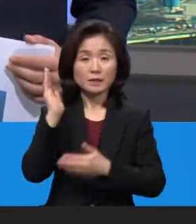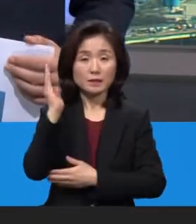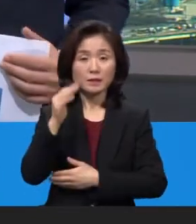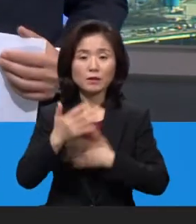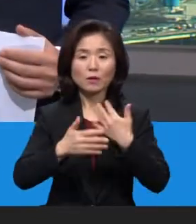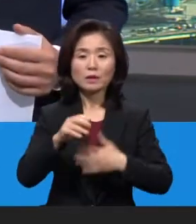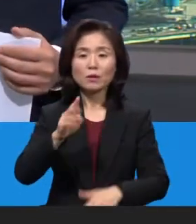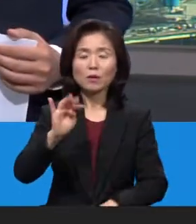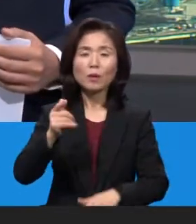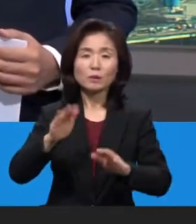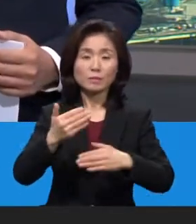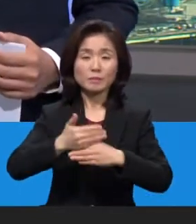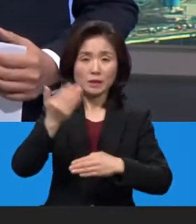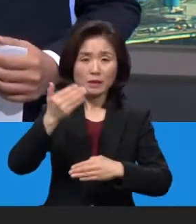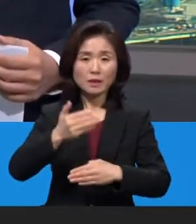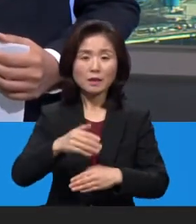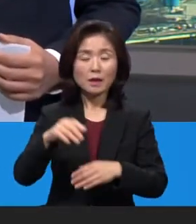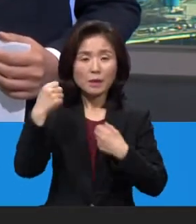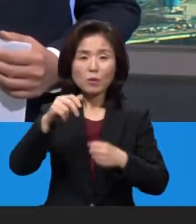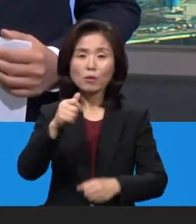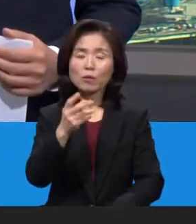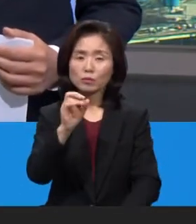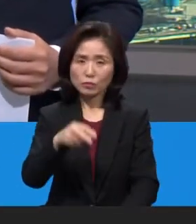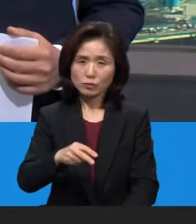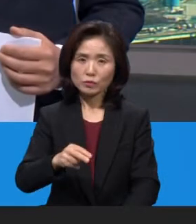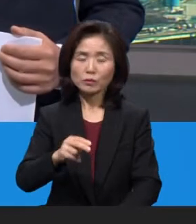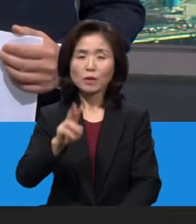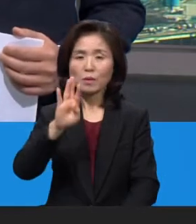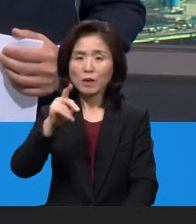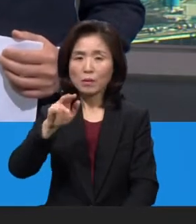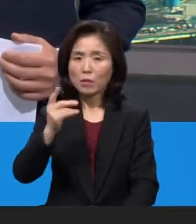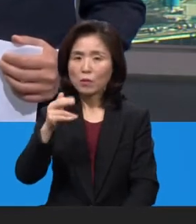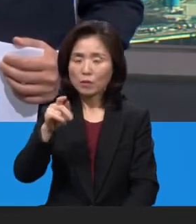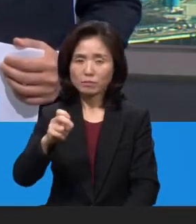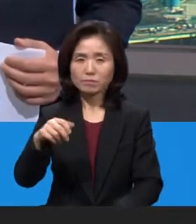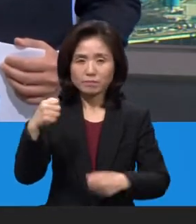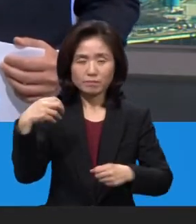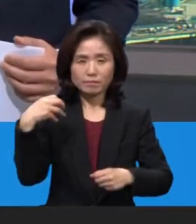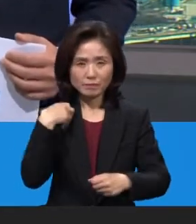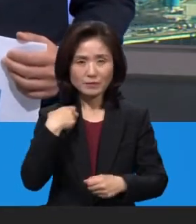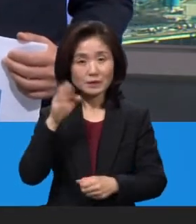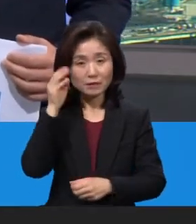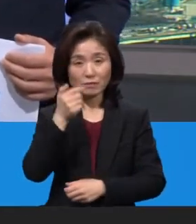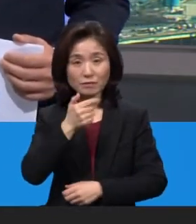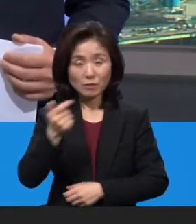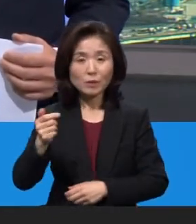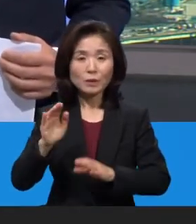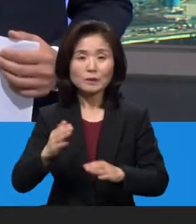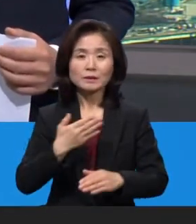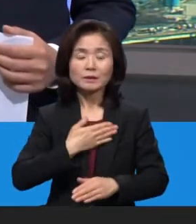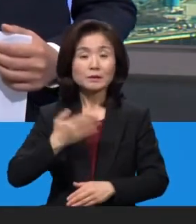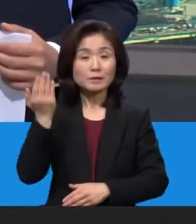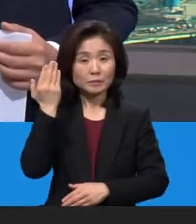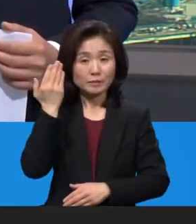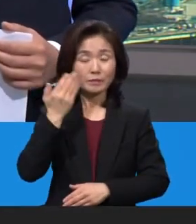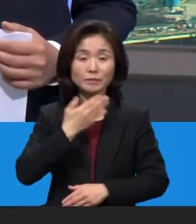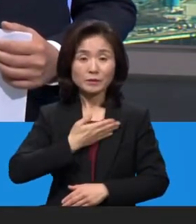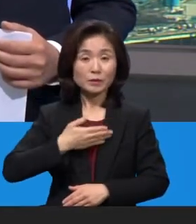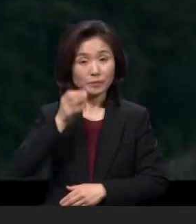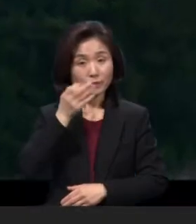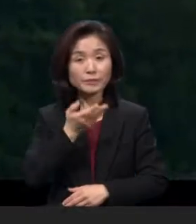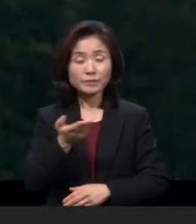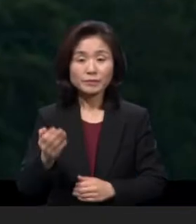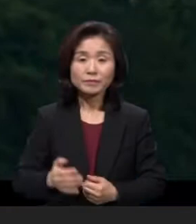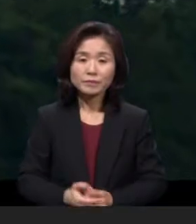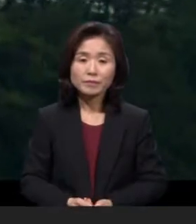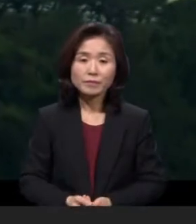개봉했습니다. 특히 배우 공유와 박보검이 주연을 맡아 더욱 기대를 모으고 있는데요. 오늘 지성과 감성에서 만나보시죠.